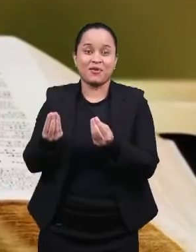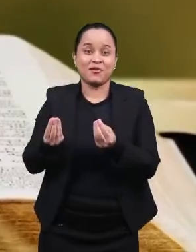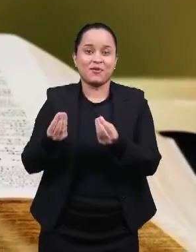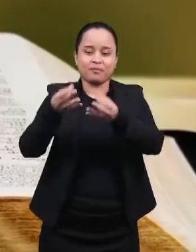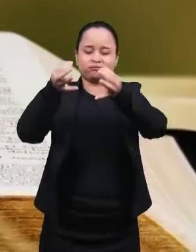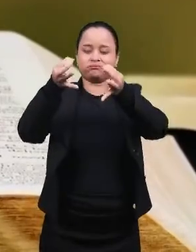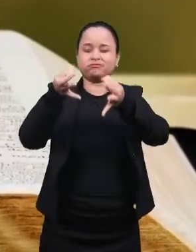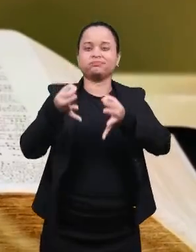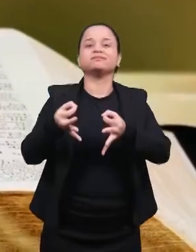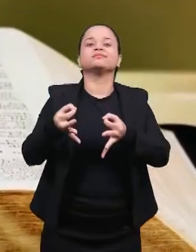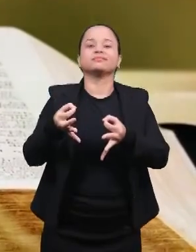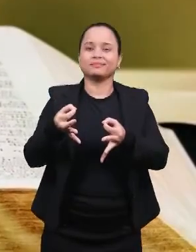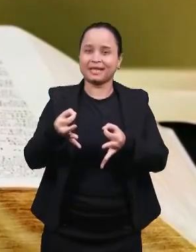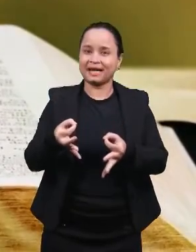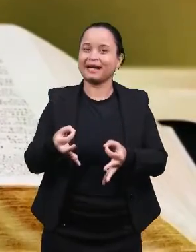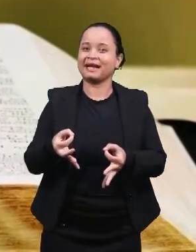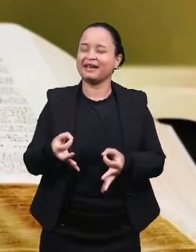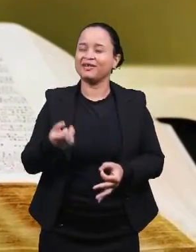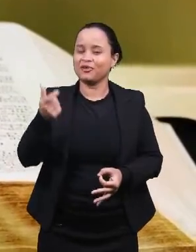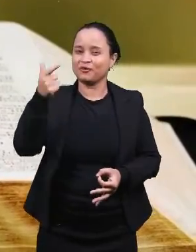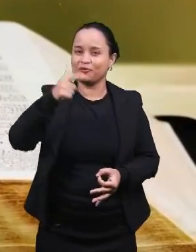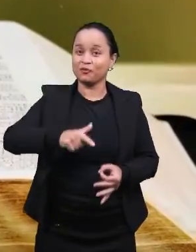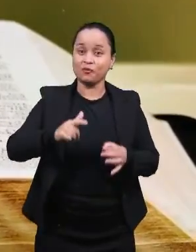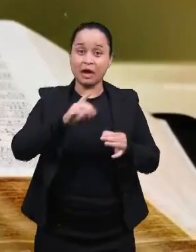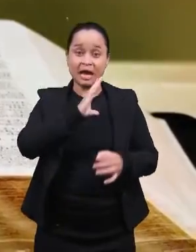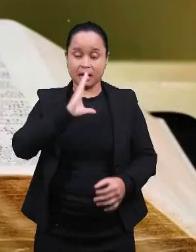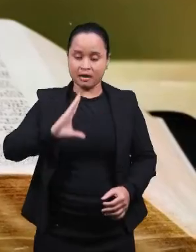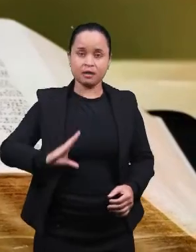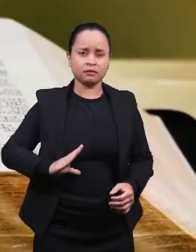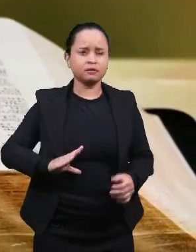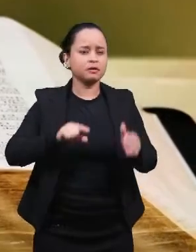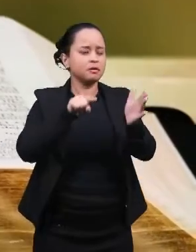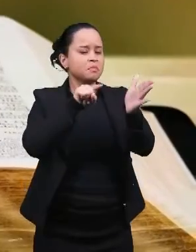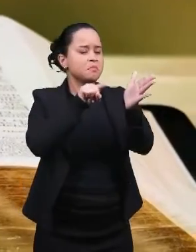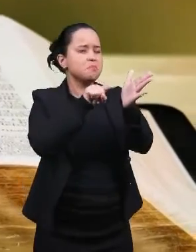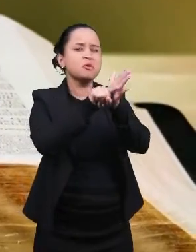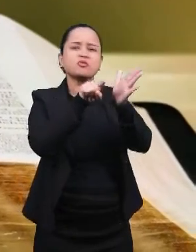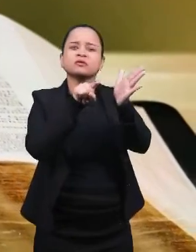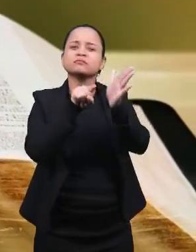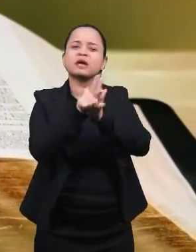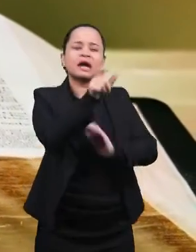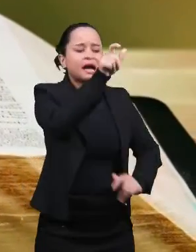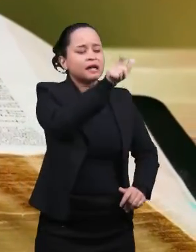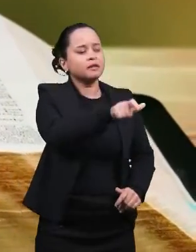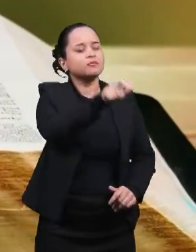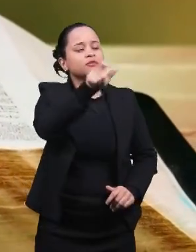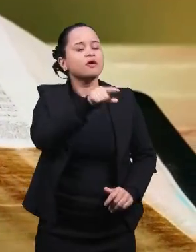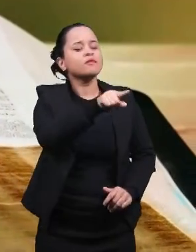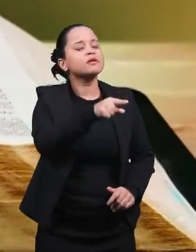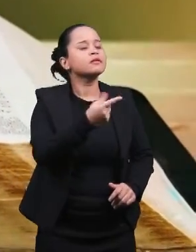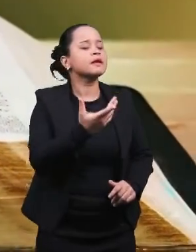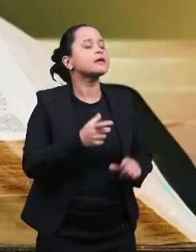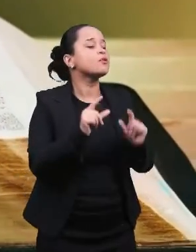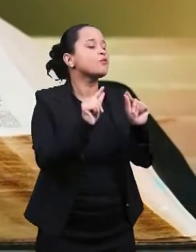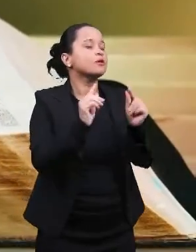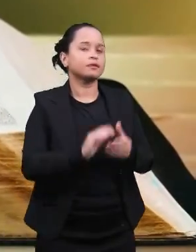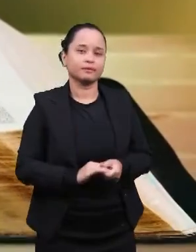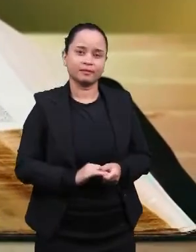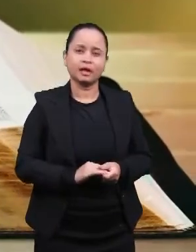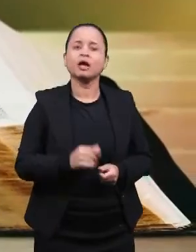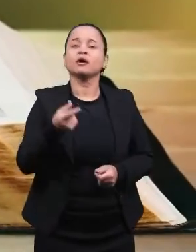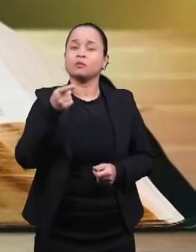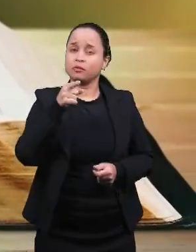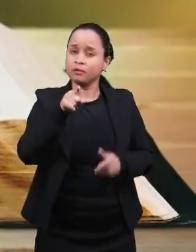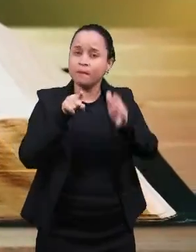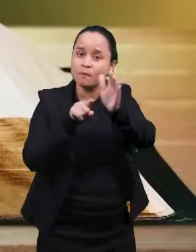совершенство. И Христос спрашивает каждого: «Что ты хочешь, чтобы я